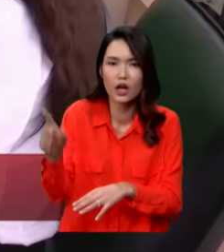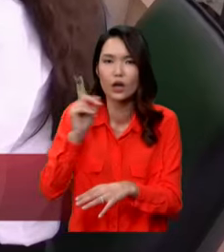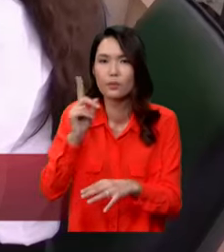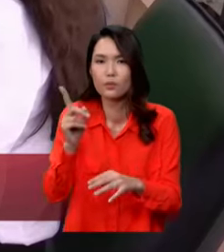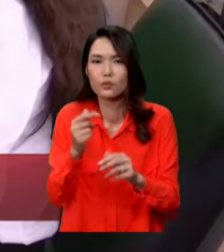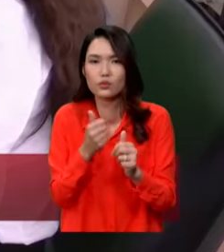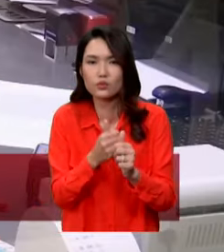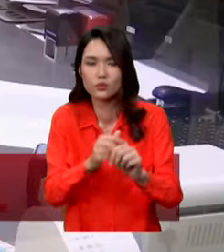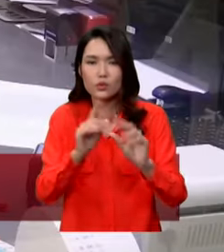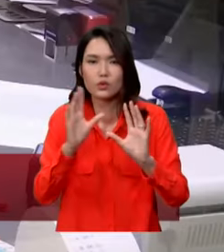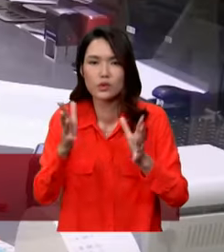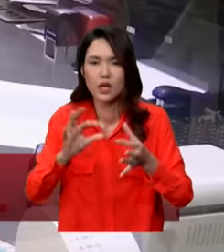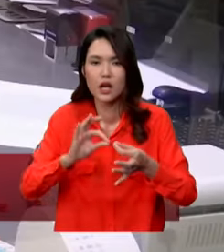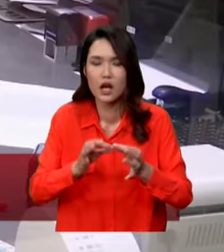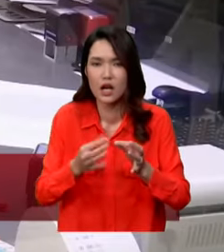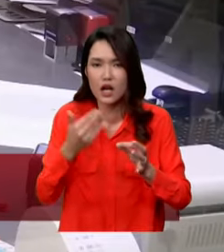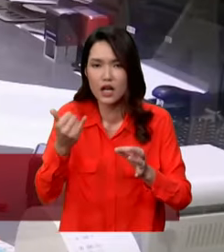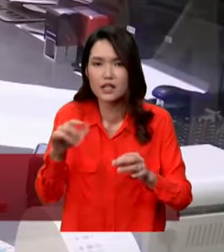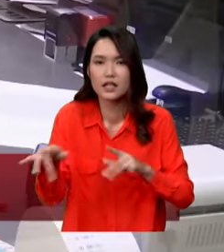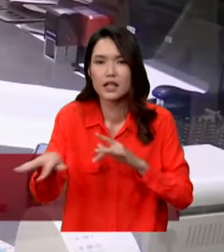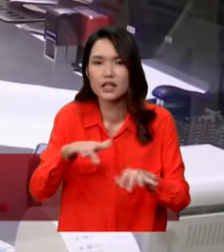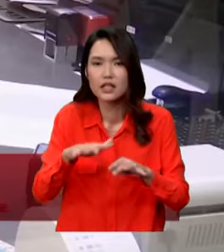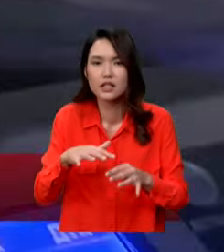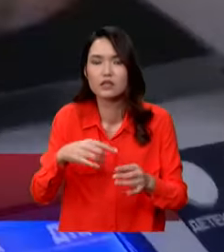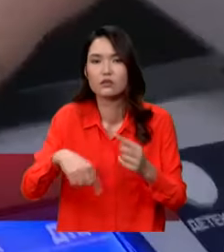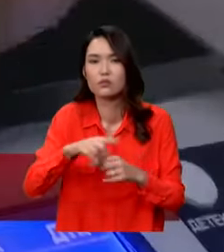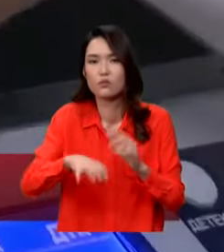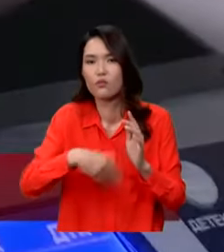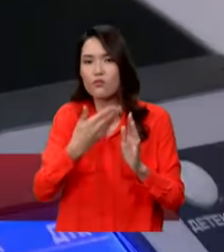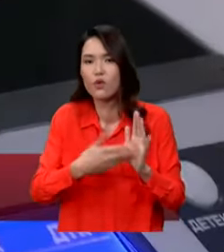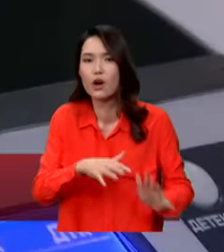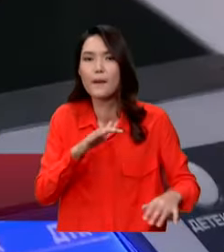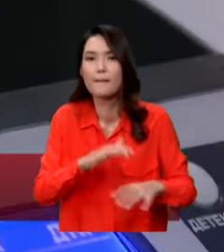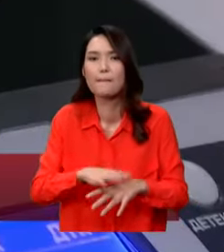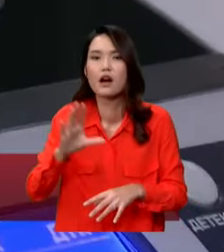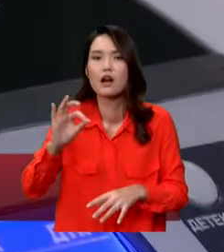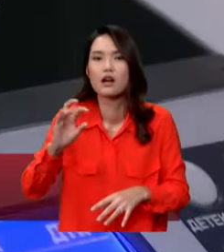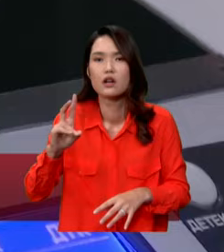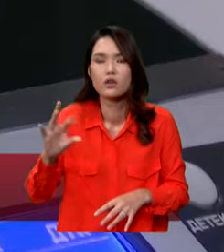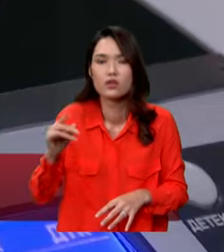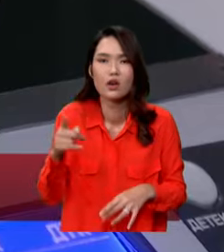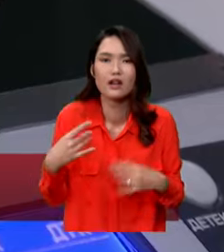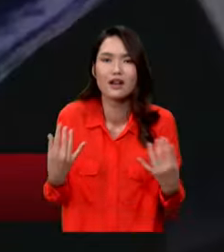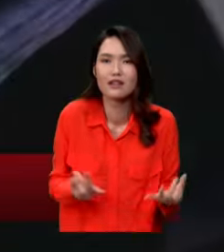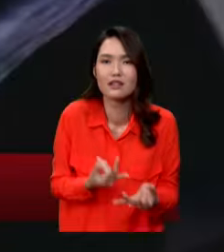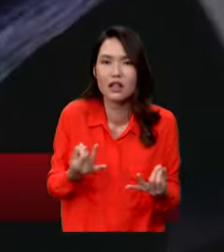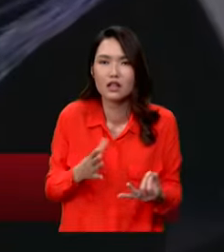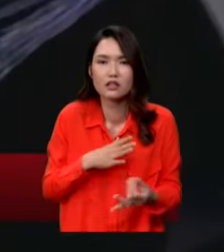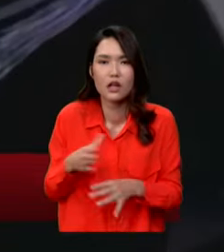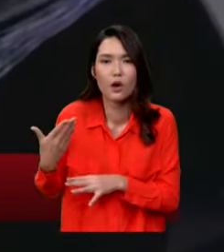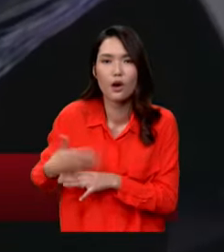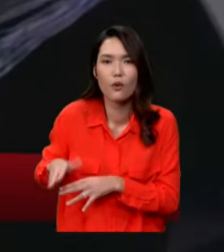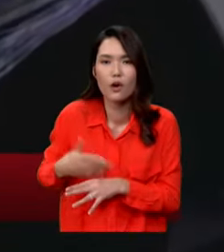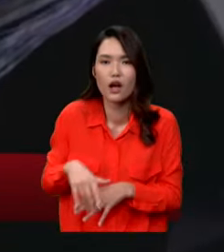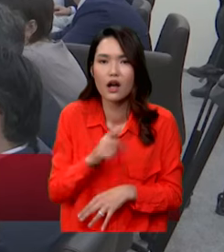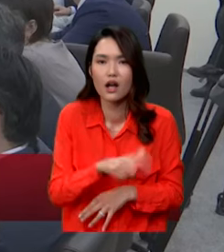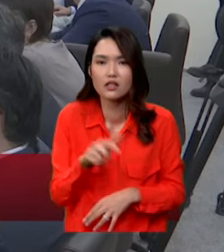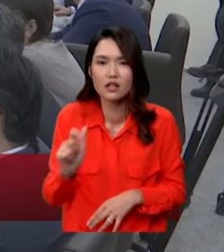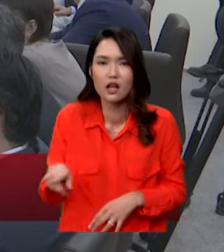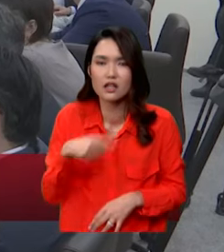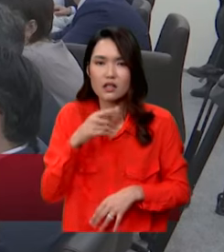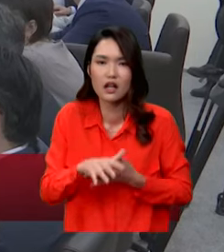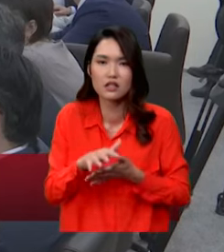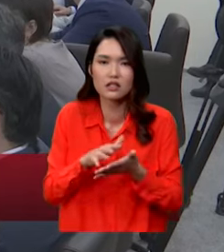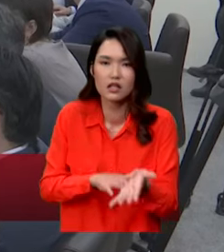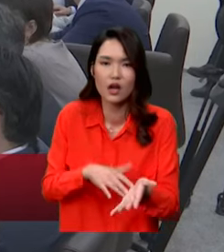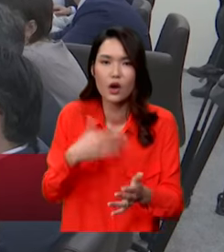едва сводит концы с концами. И здесь, конечно, вопросы к банкам и МФО. Они заинтересованы в закредитованности населения, заявляют